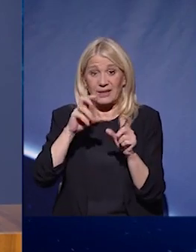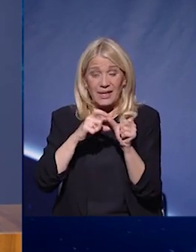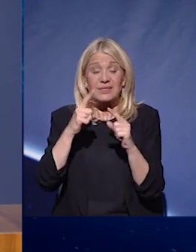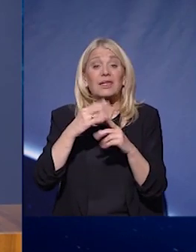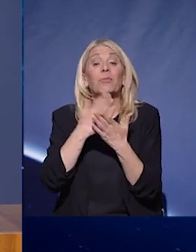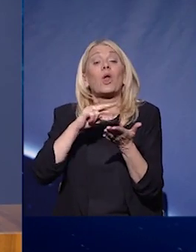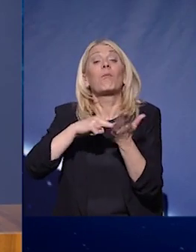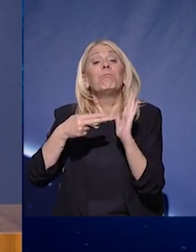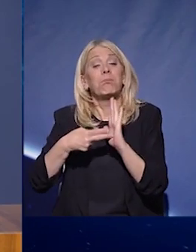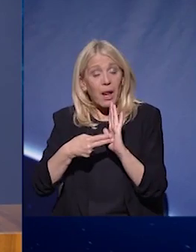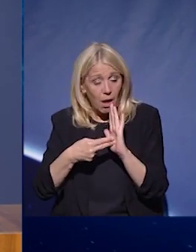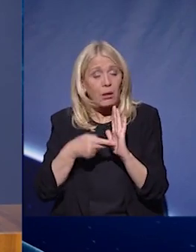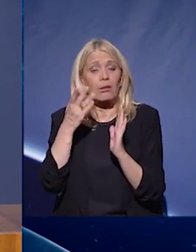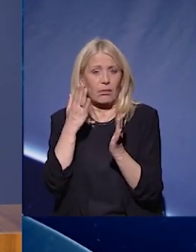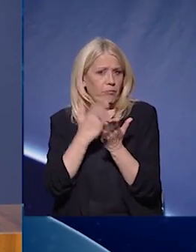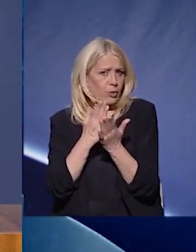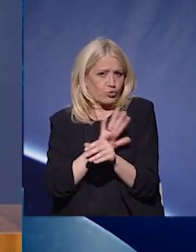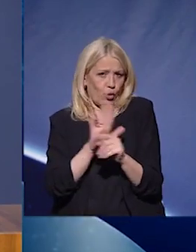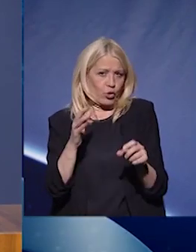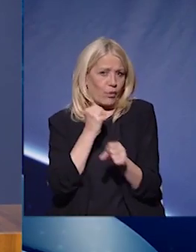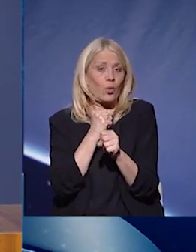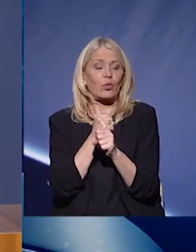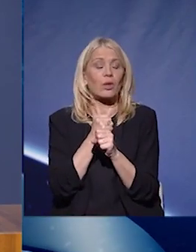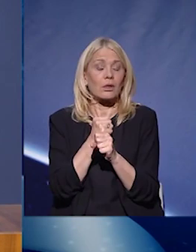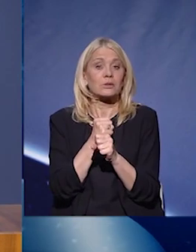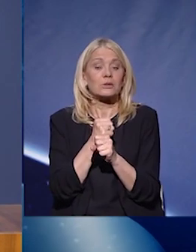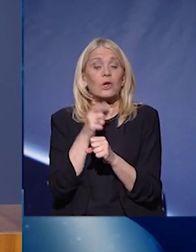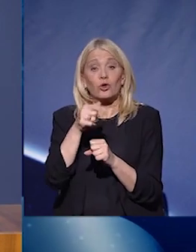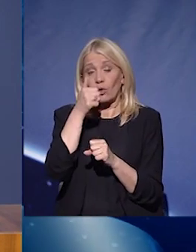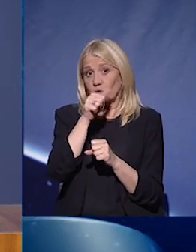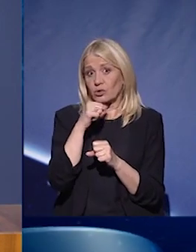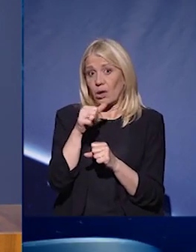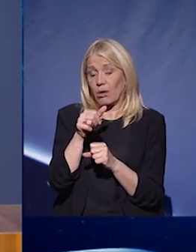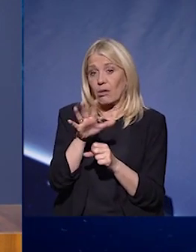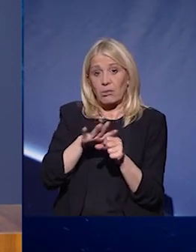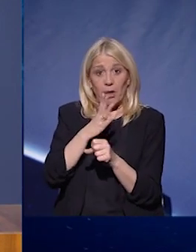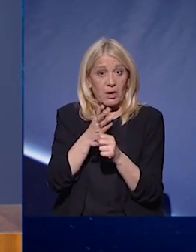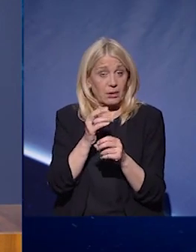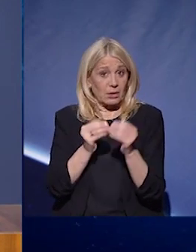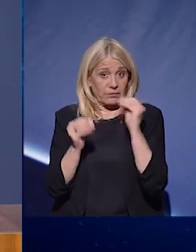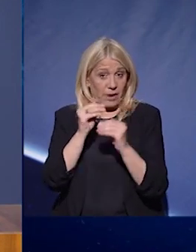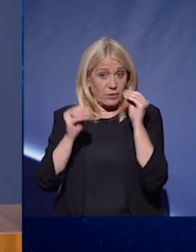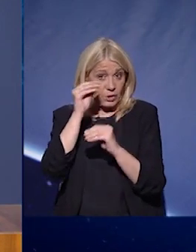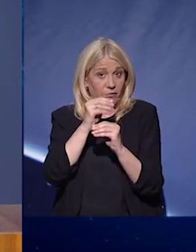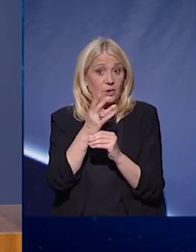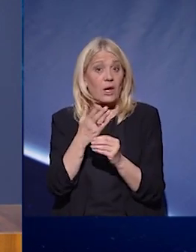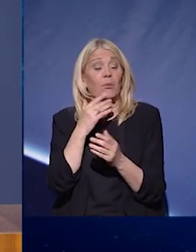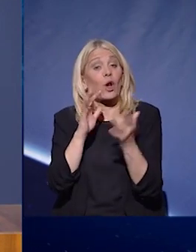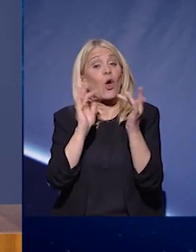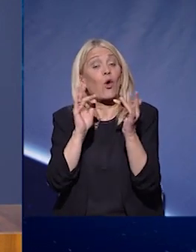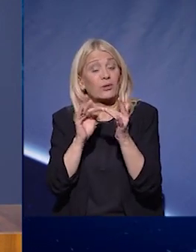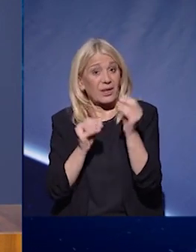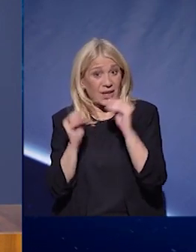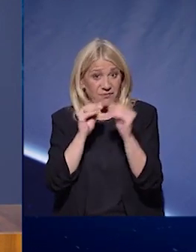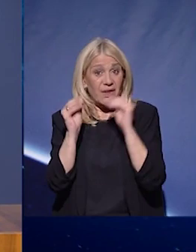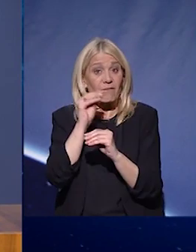planirani da se testiraju, oni se testiraju. To što će njih biti sve više i više, jer će biti kontakata sve